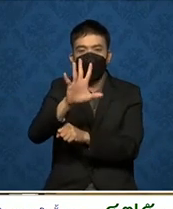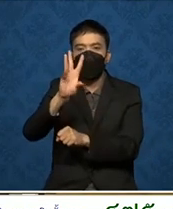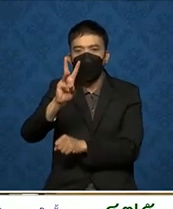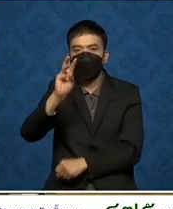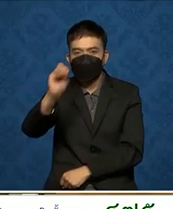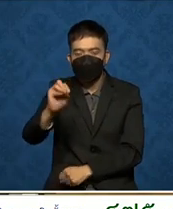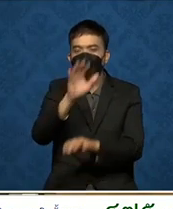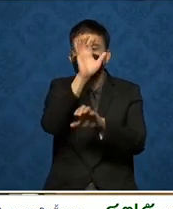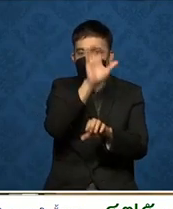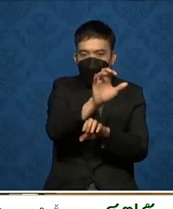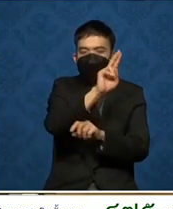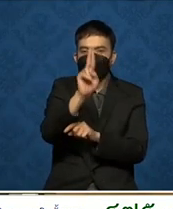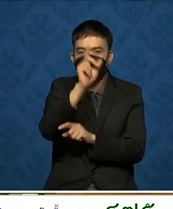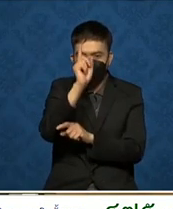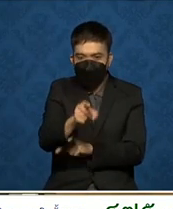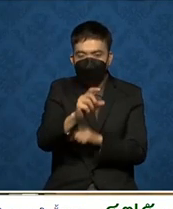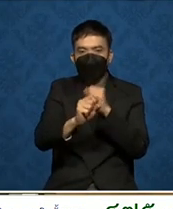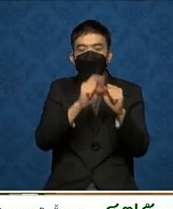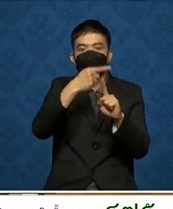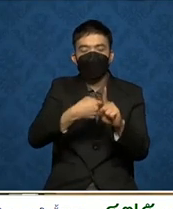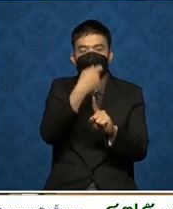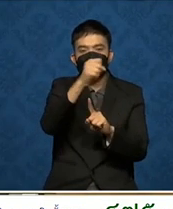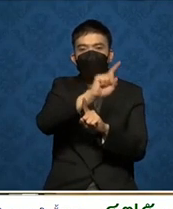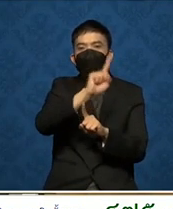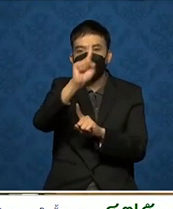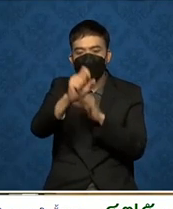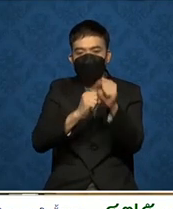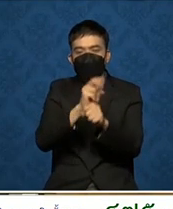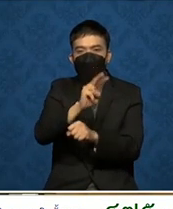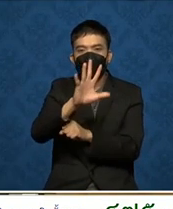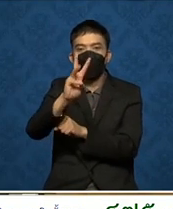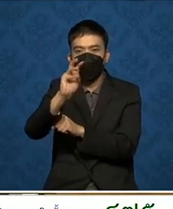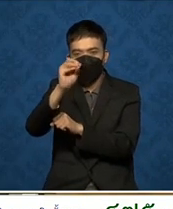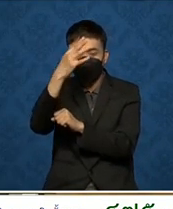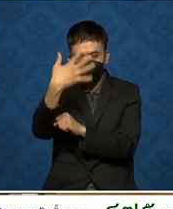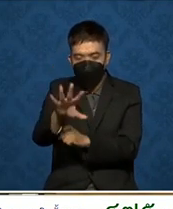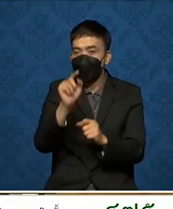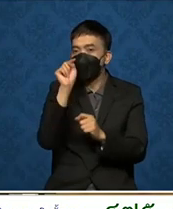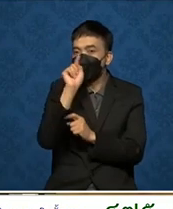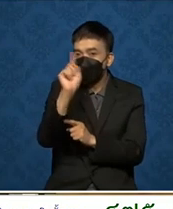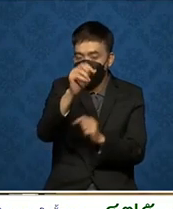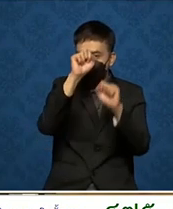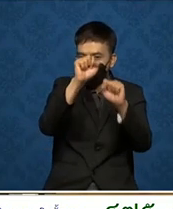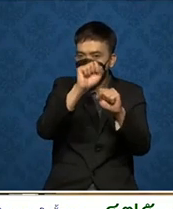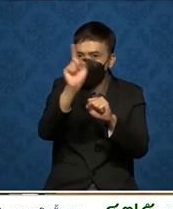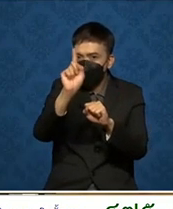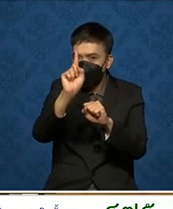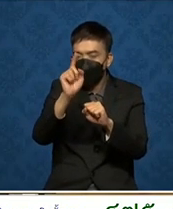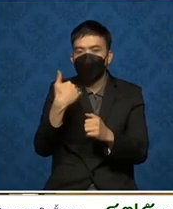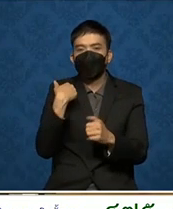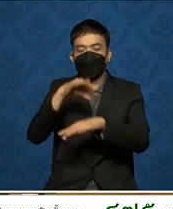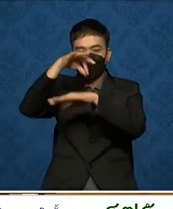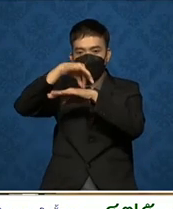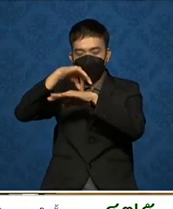ลบังคับใช้ตั้งแต่วันที่1ตุลาคม2560แล้วนั้นโดยกำหนดให้มีบัญชีอัตราเงินตอบแทนตำ